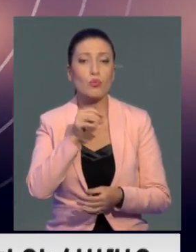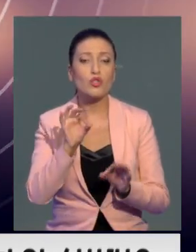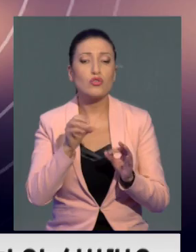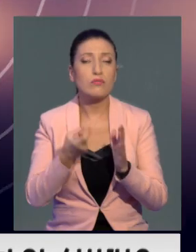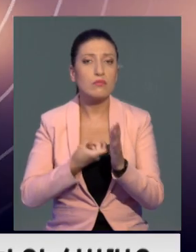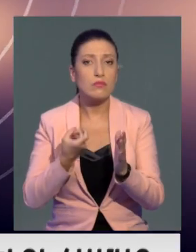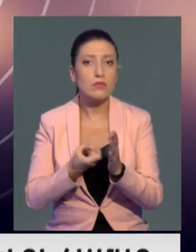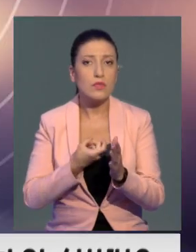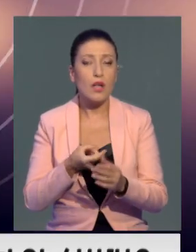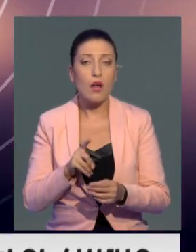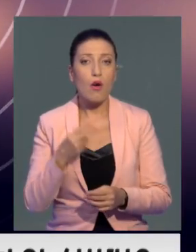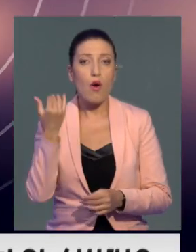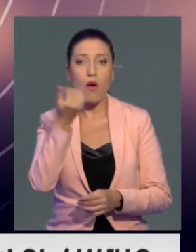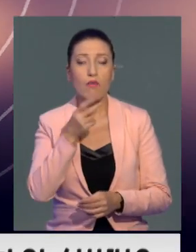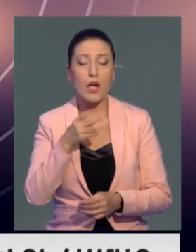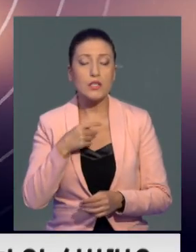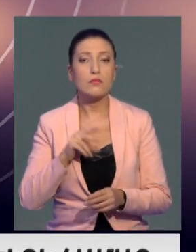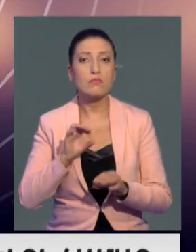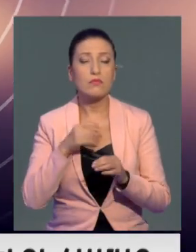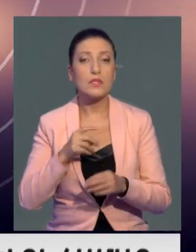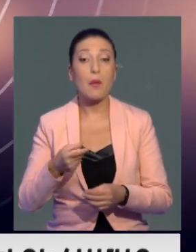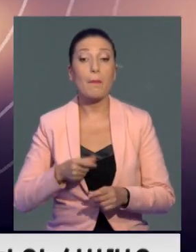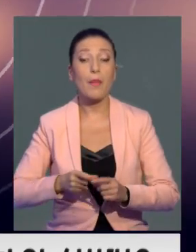ինձ ասեցին, որ Մինասյան ազգանով մի